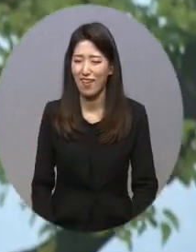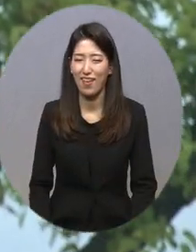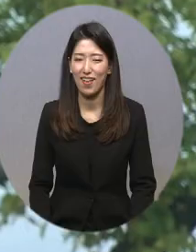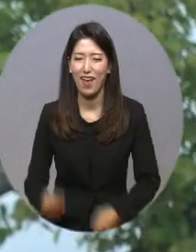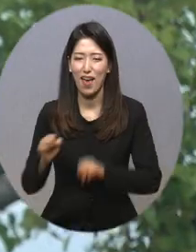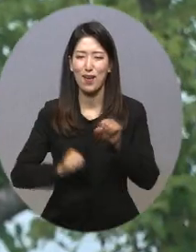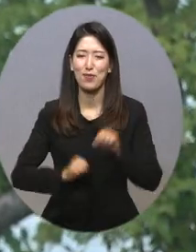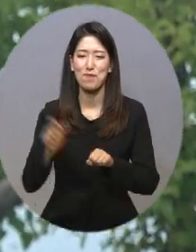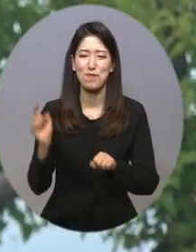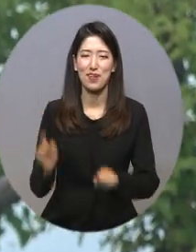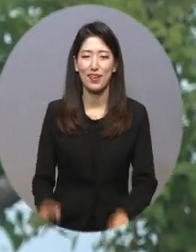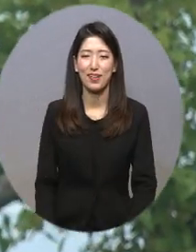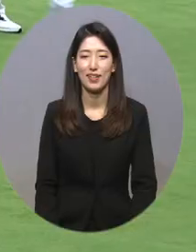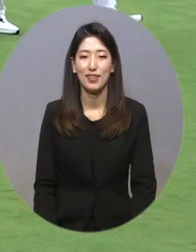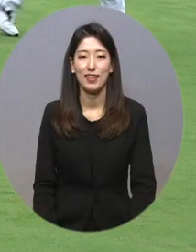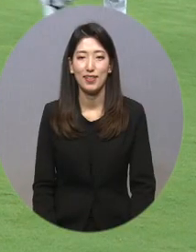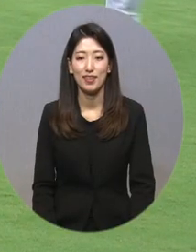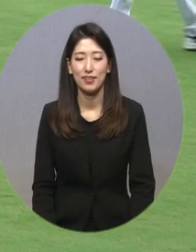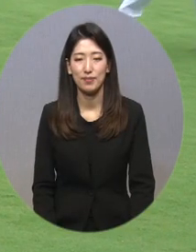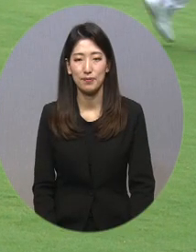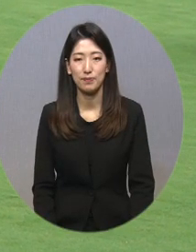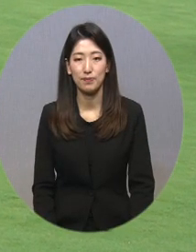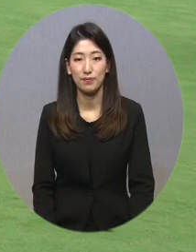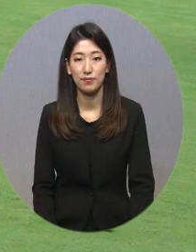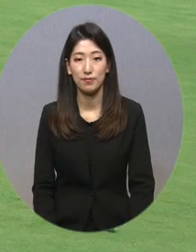괜찮아, 이 정도. 탈 수도 있고.